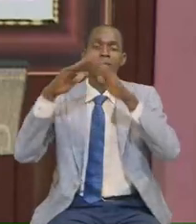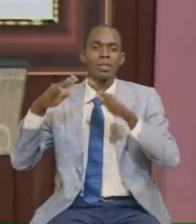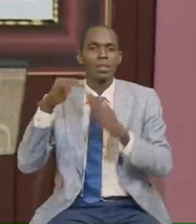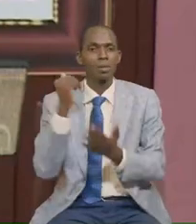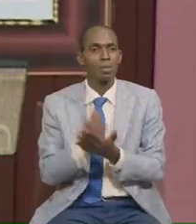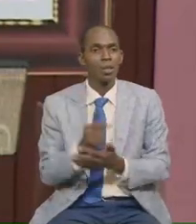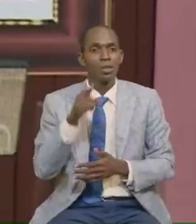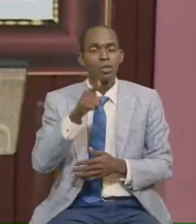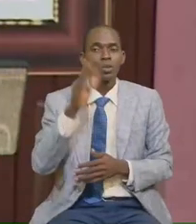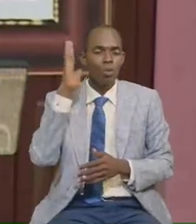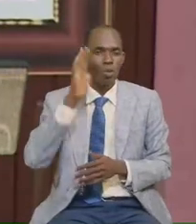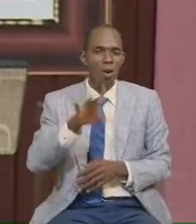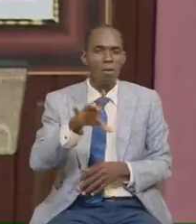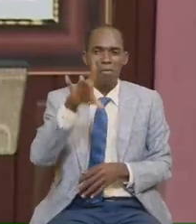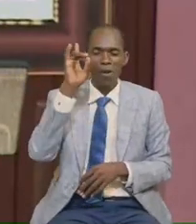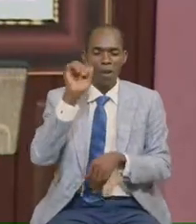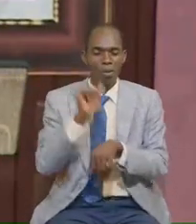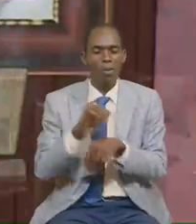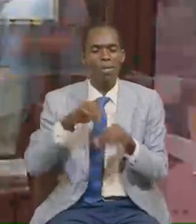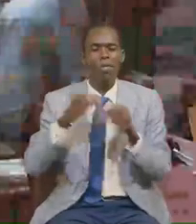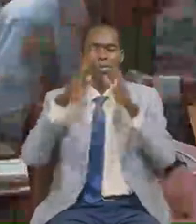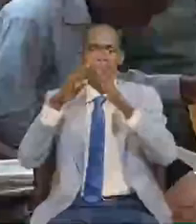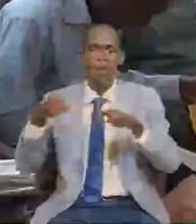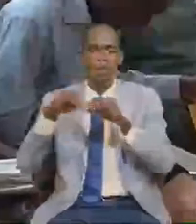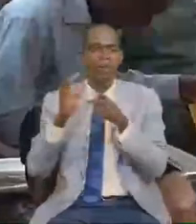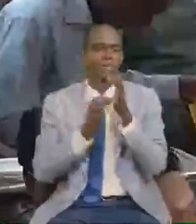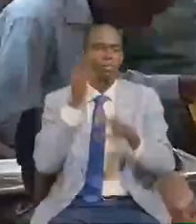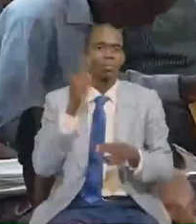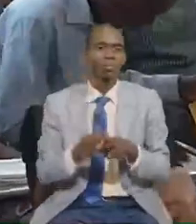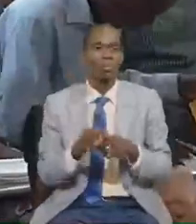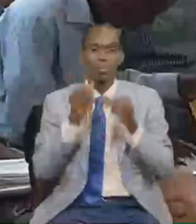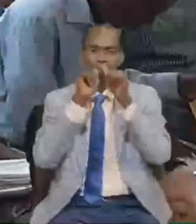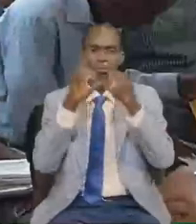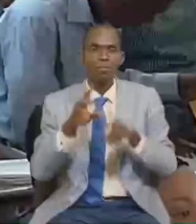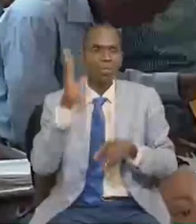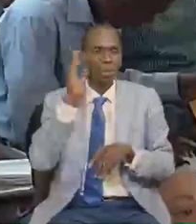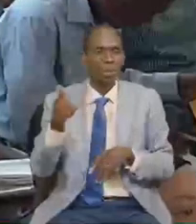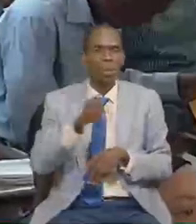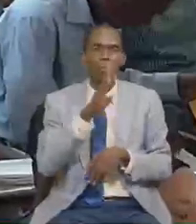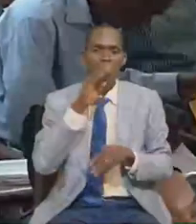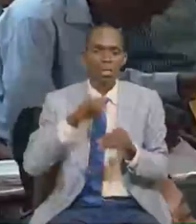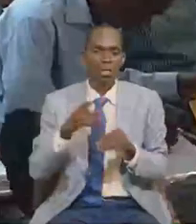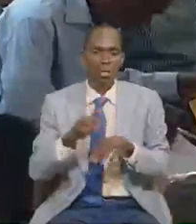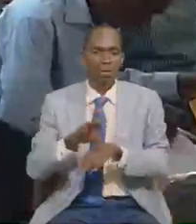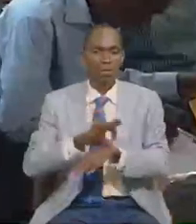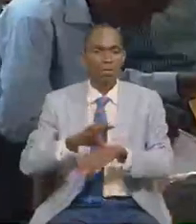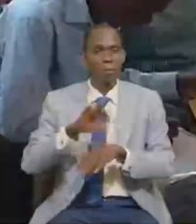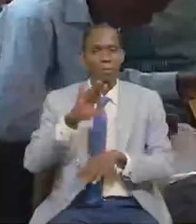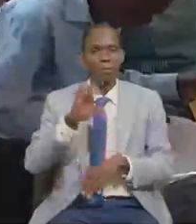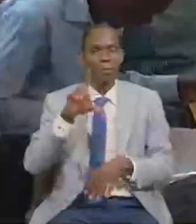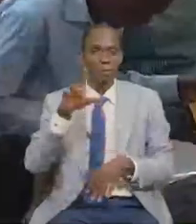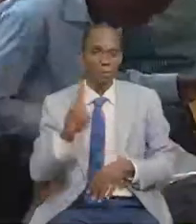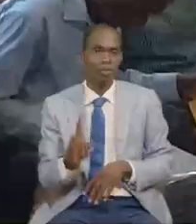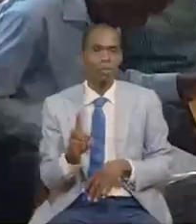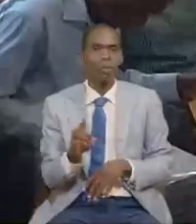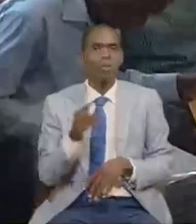Et tu trouveras du travail dans la ville. Et tu seras béni dans les champs. tu trouveras